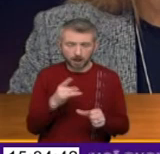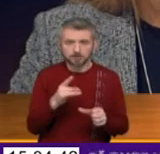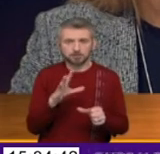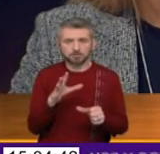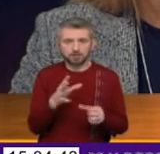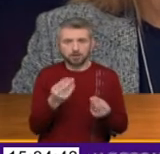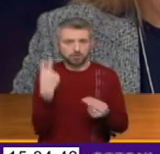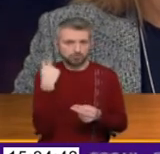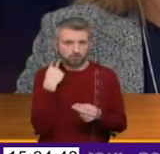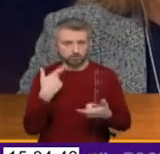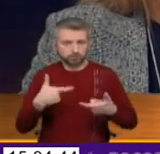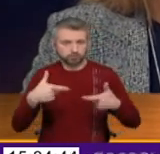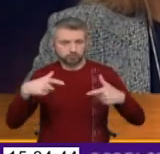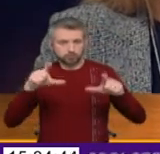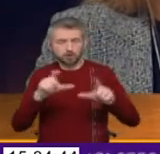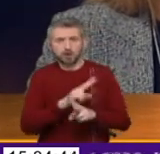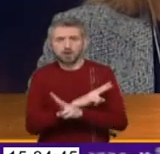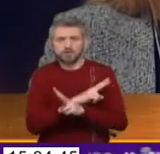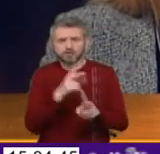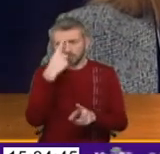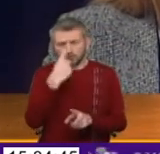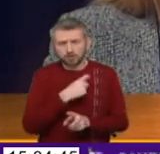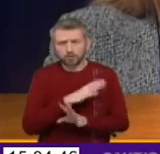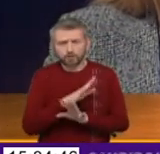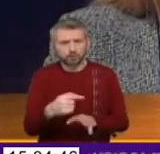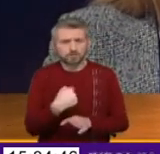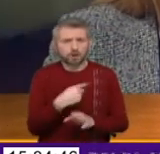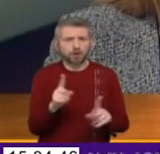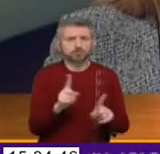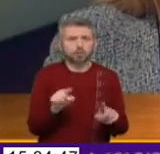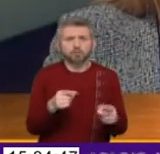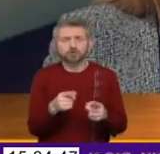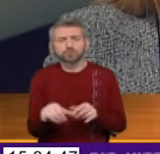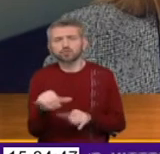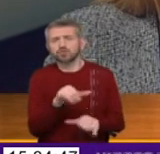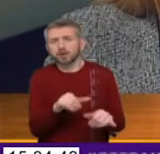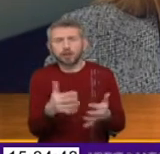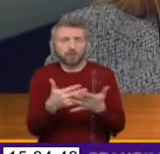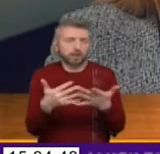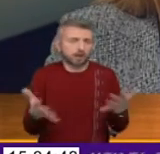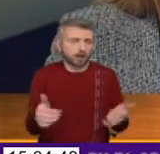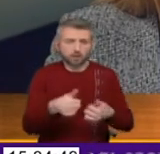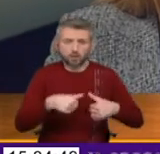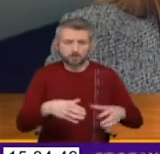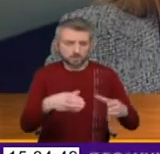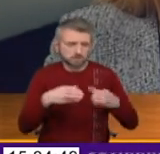больше становится. Так никто и не уведомил меня, что, почему, куда, к чему, и комиссии не